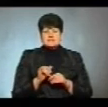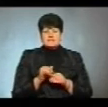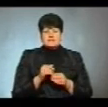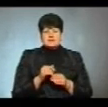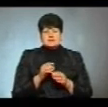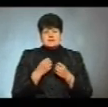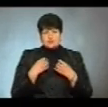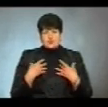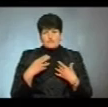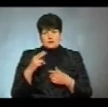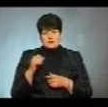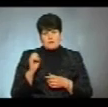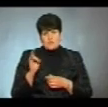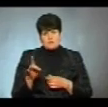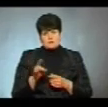декору і розпису писанок.